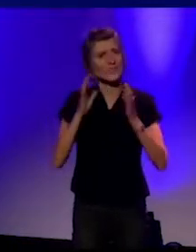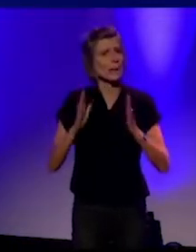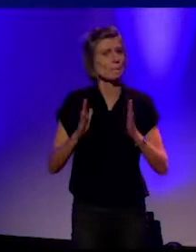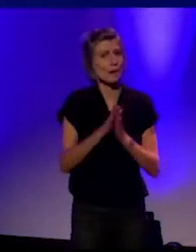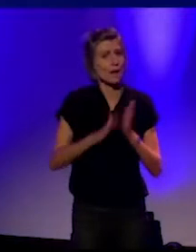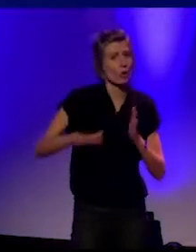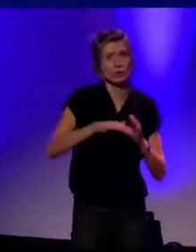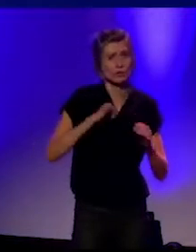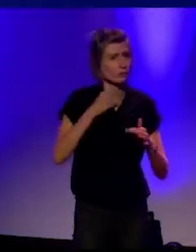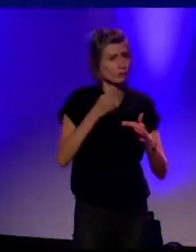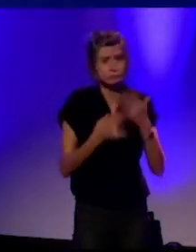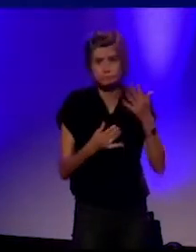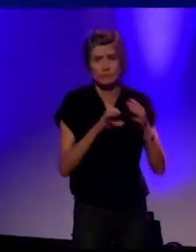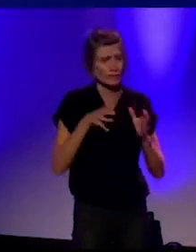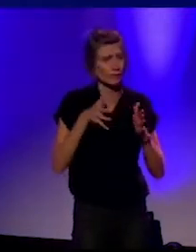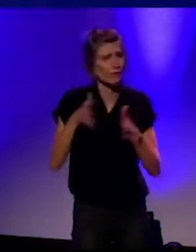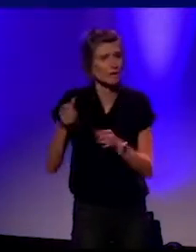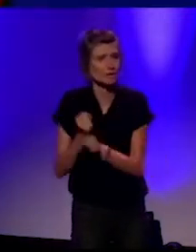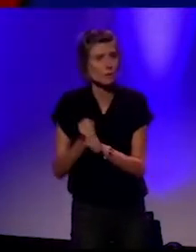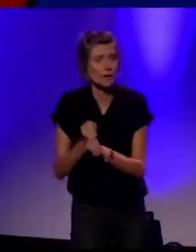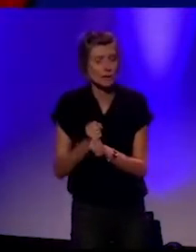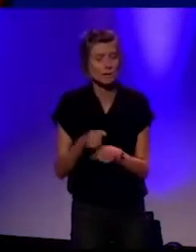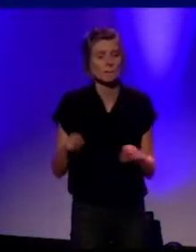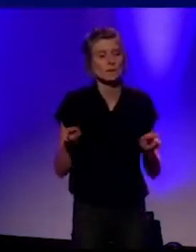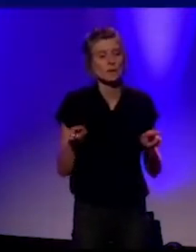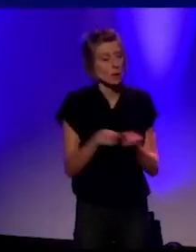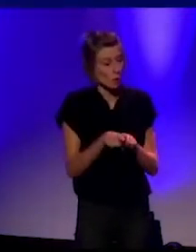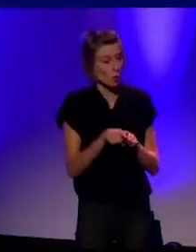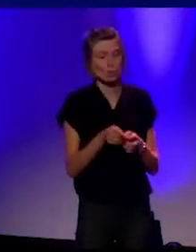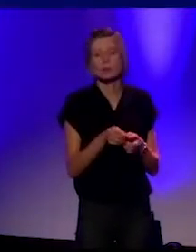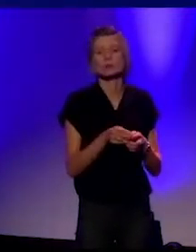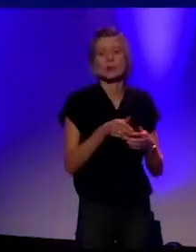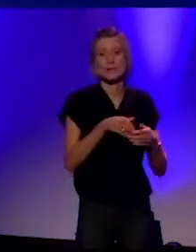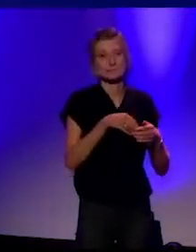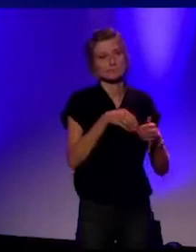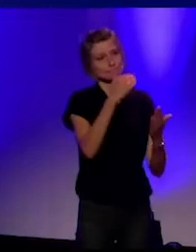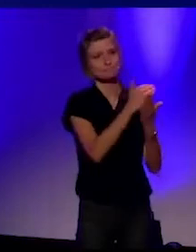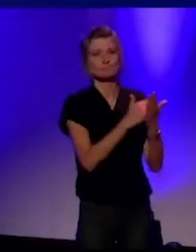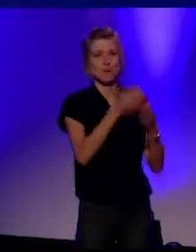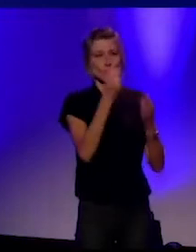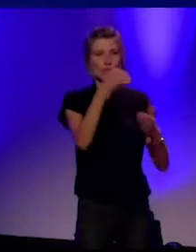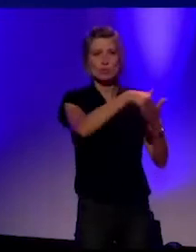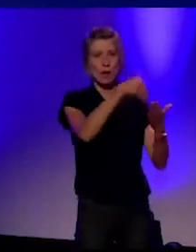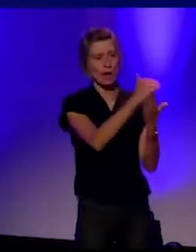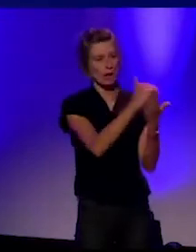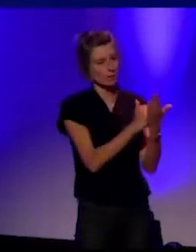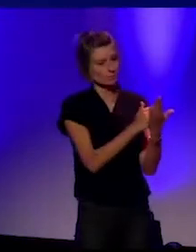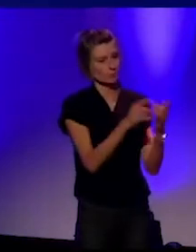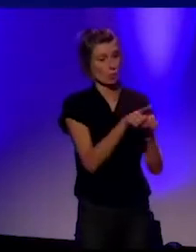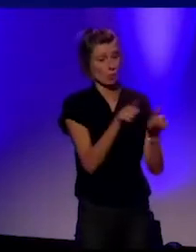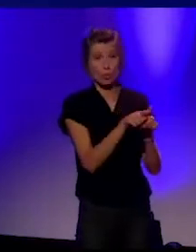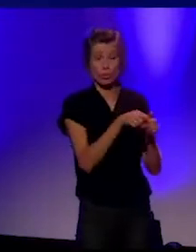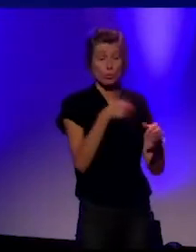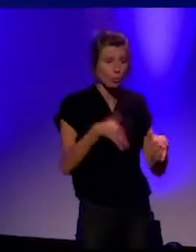Dat staat op punt. En ook in onze curricula hebben we een ongelooflijk traject afgelegd. En we vatten dat onder de noemer van Service Learning.